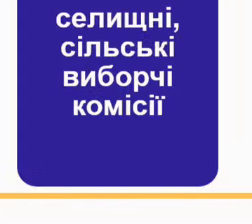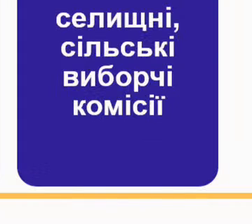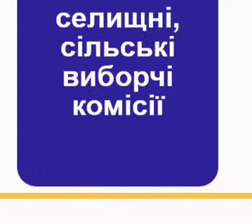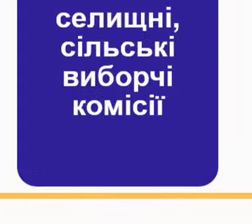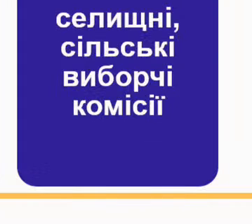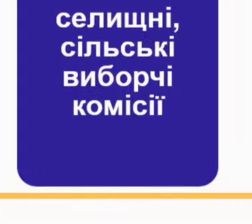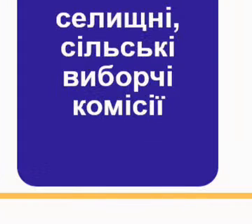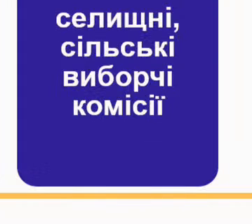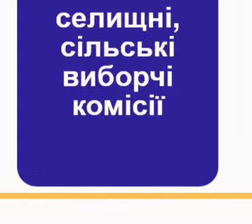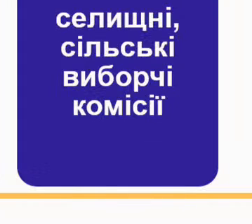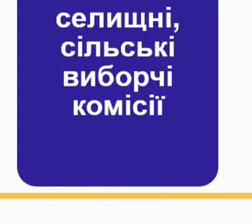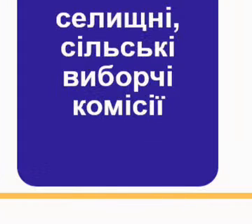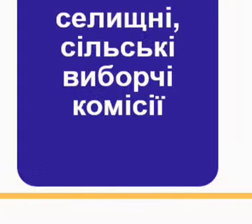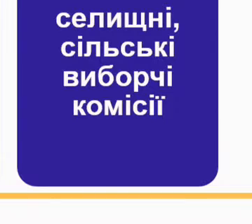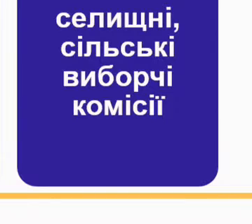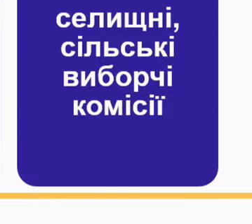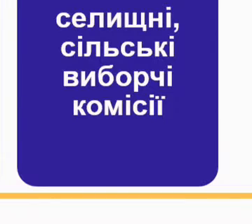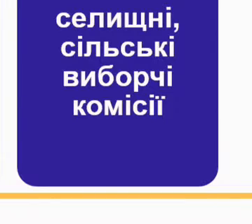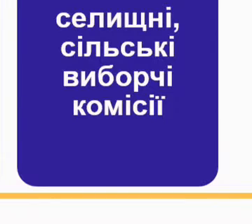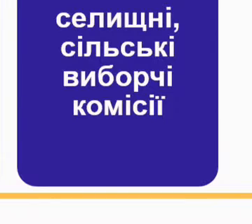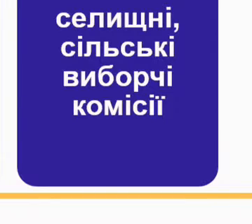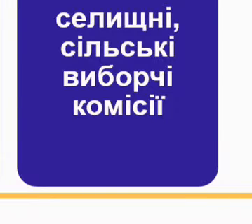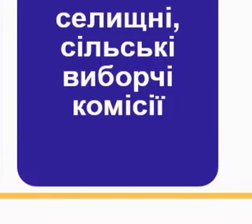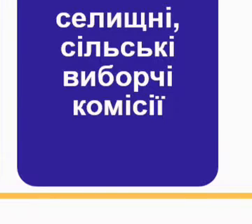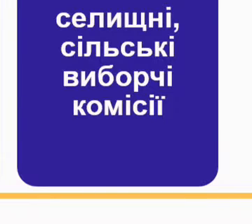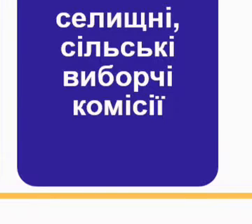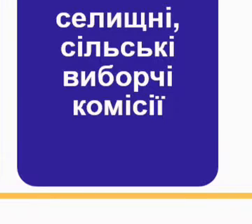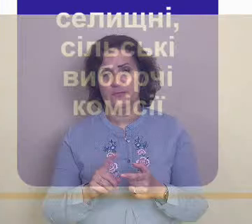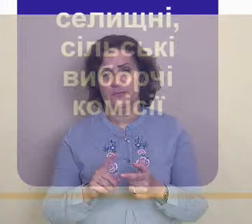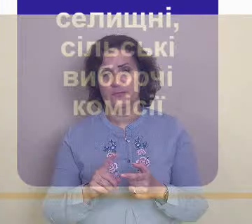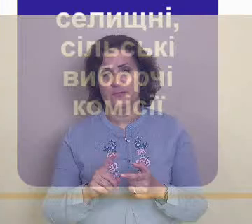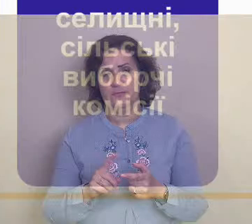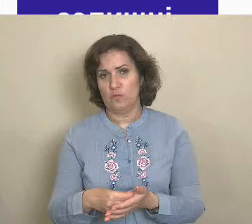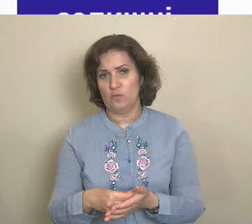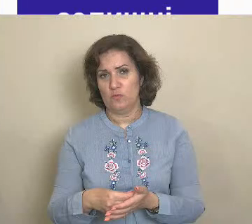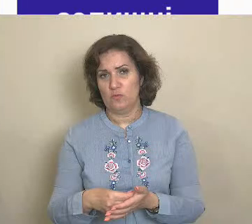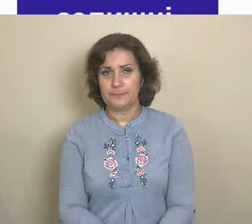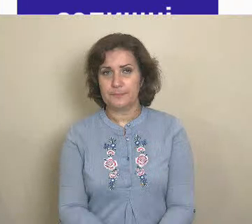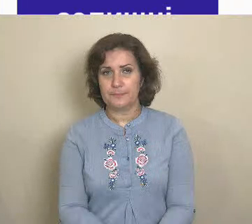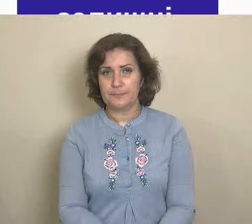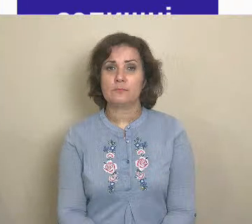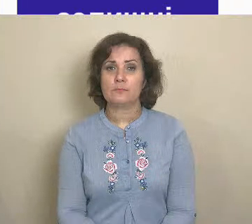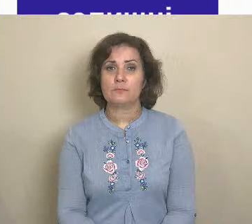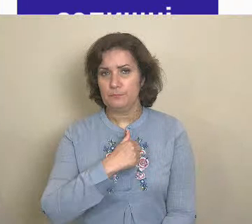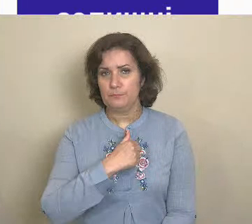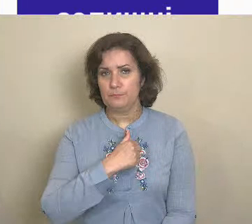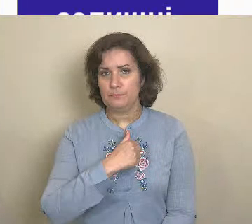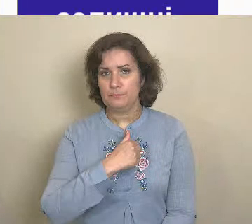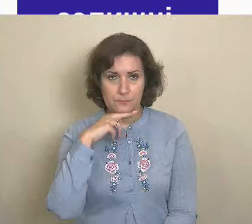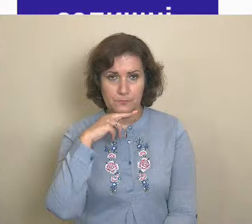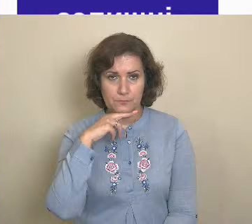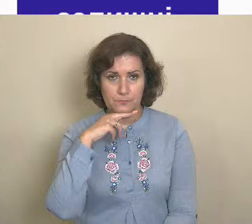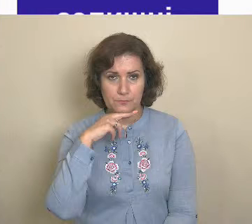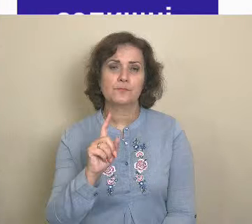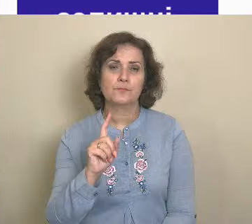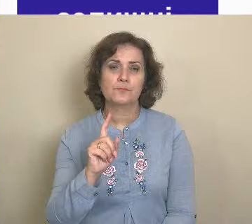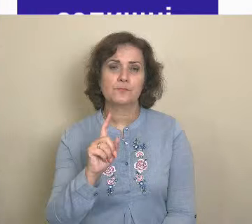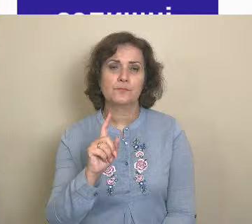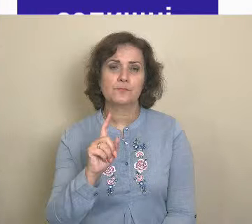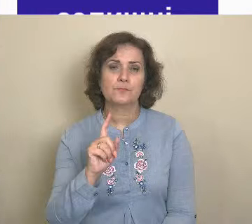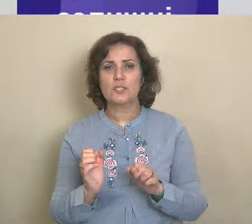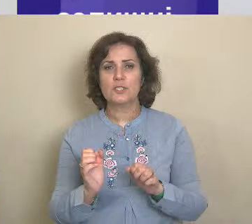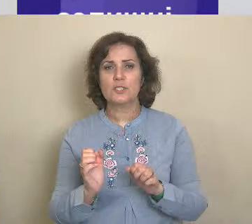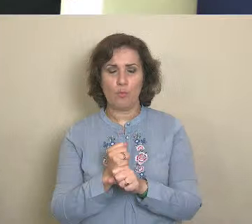законодавчому be рівні. properly and clearly governed by Це залежить, law, звичайно, від фінансування. but a lot depends on funding. Let me add